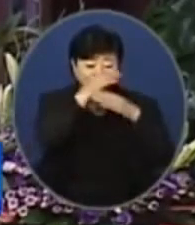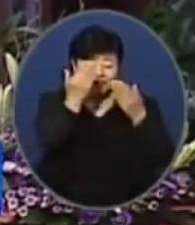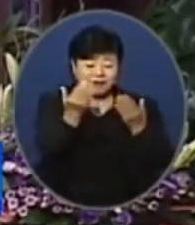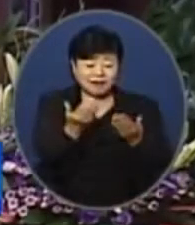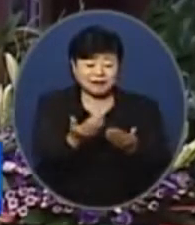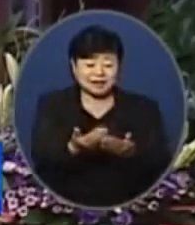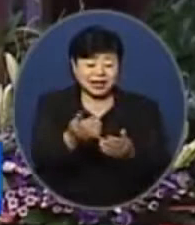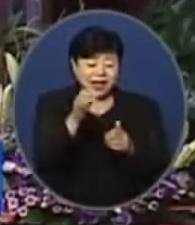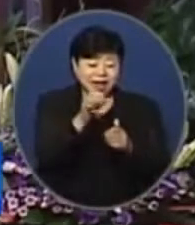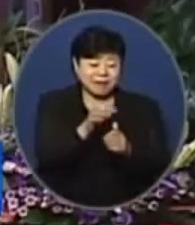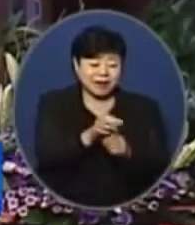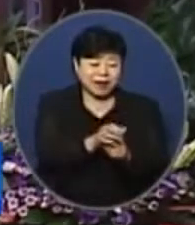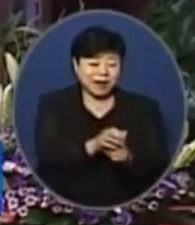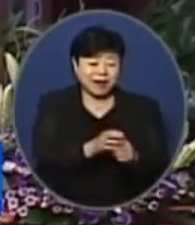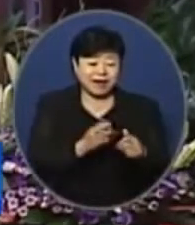염려 다